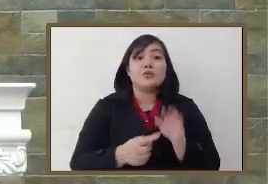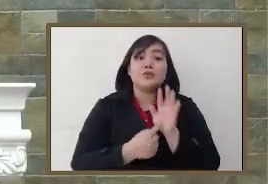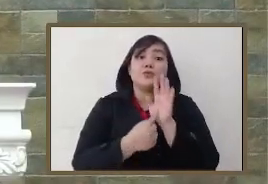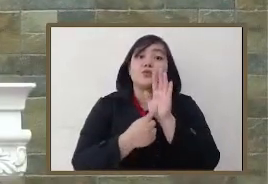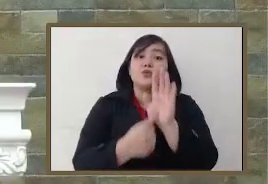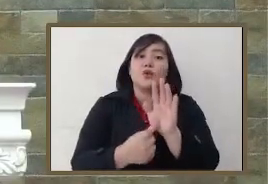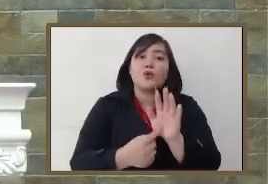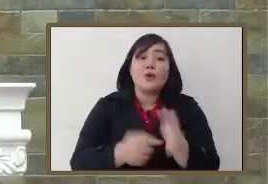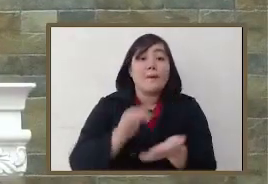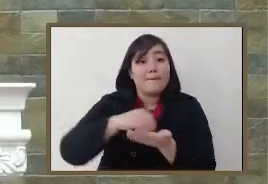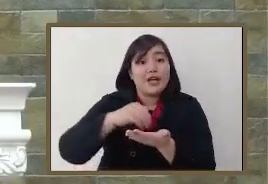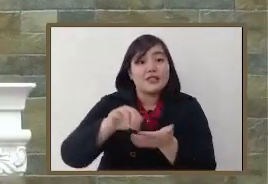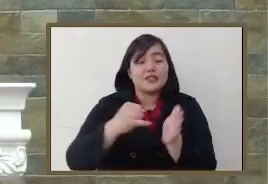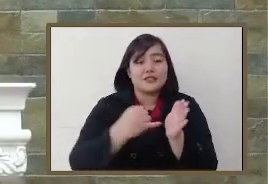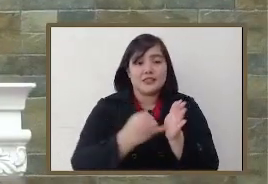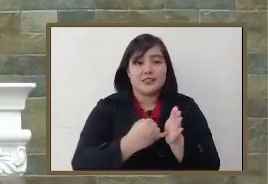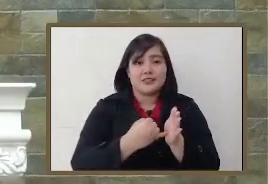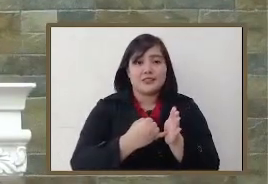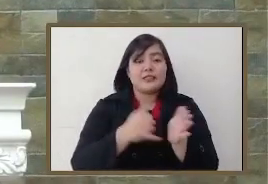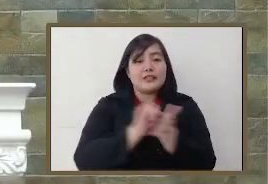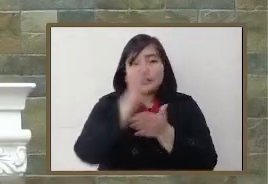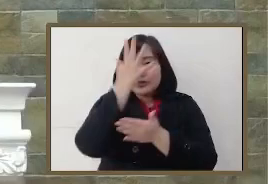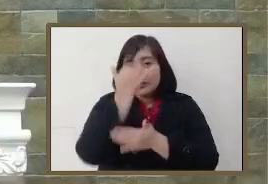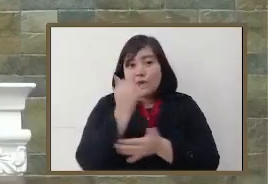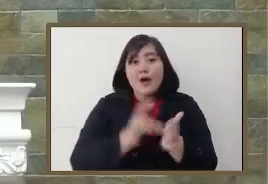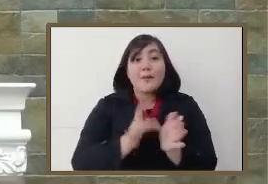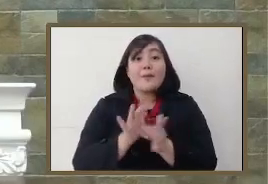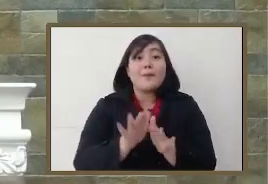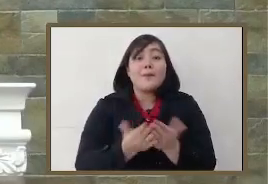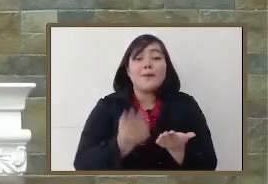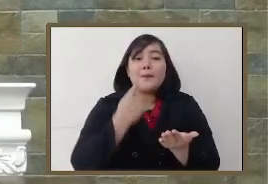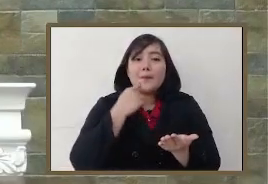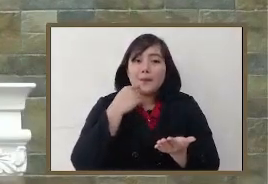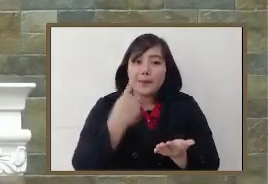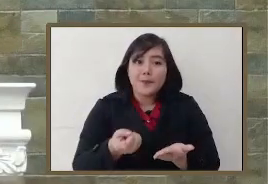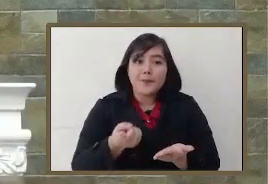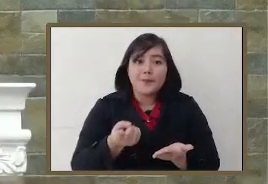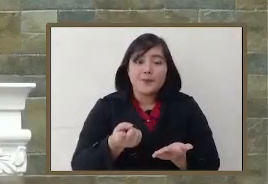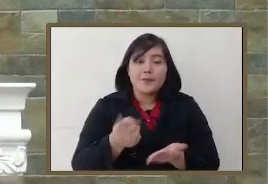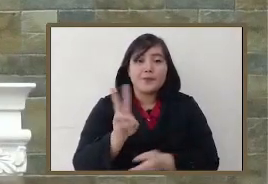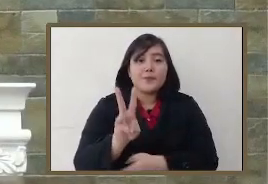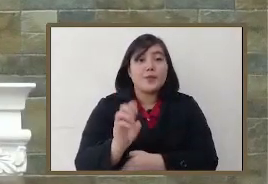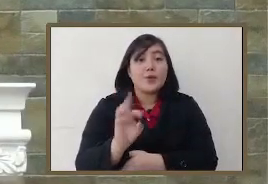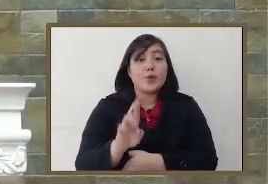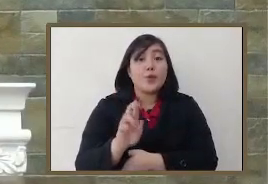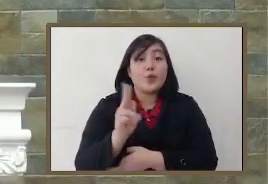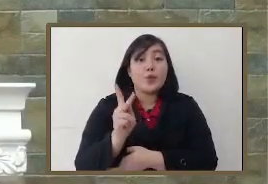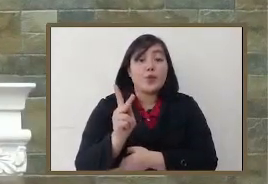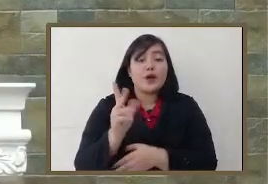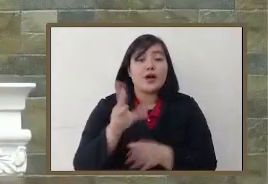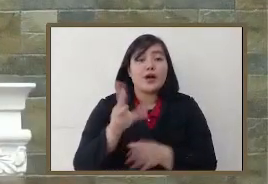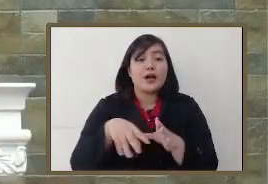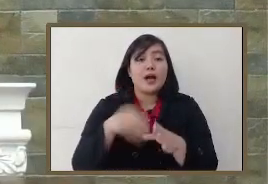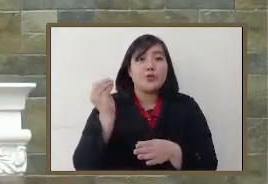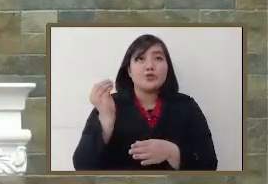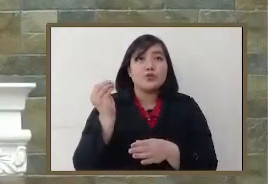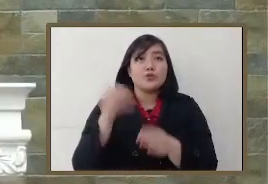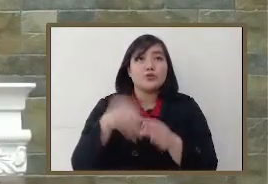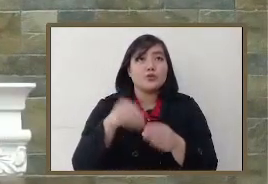Biblia, work out your own, shout it, work out your